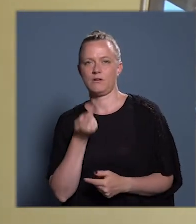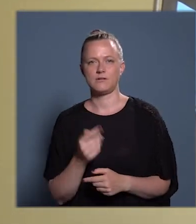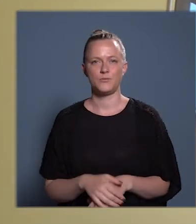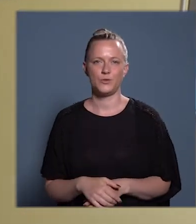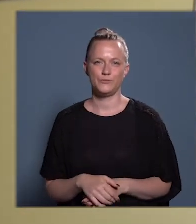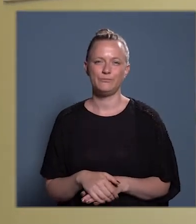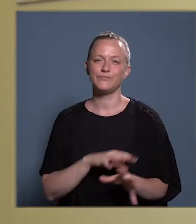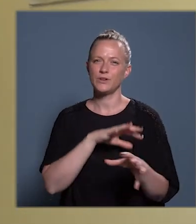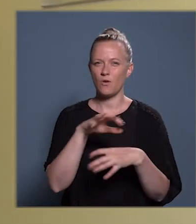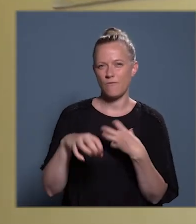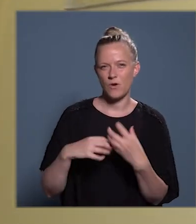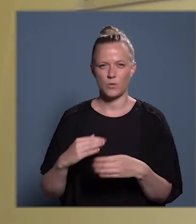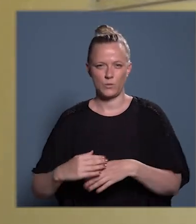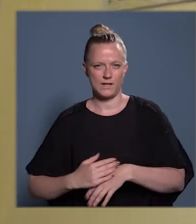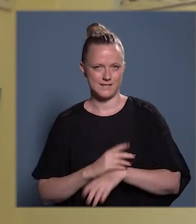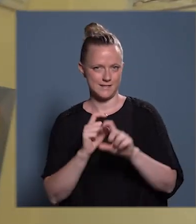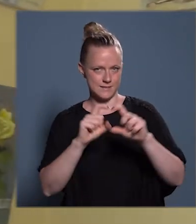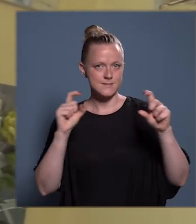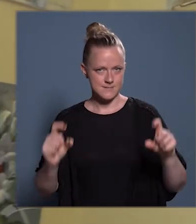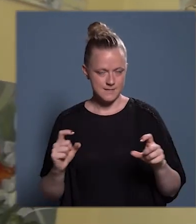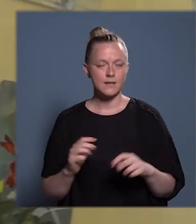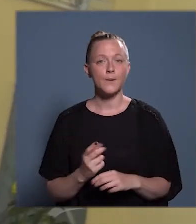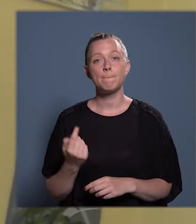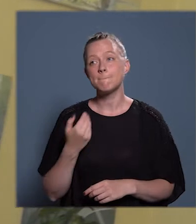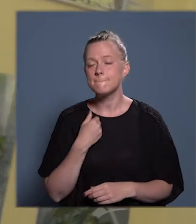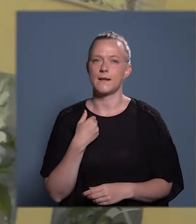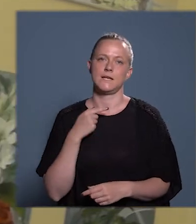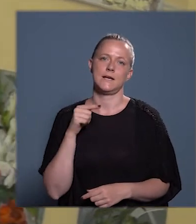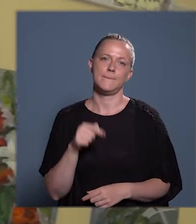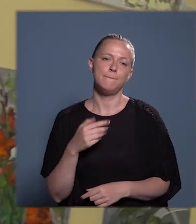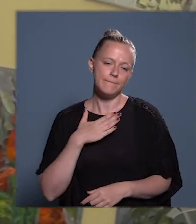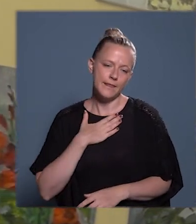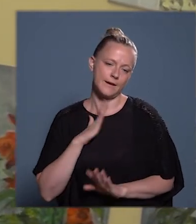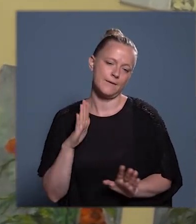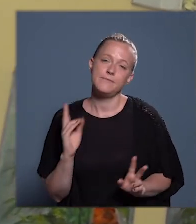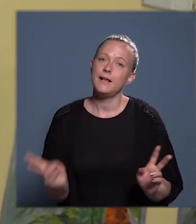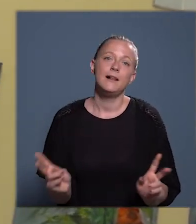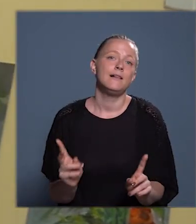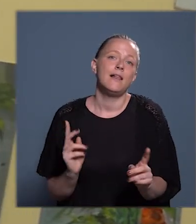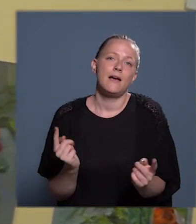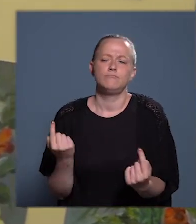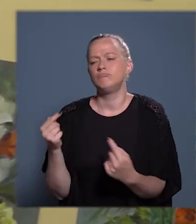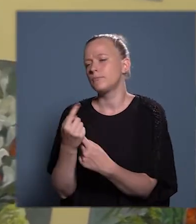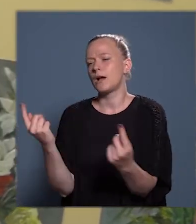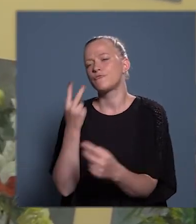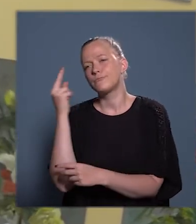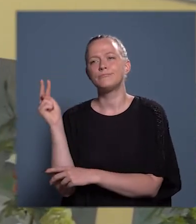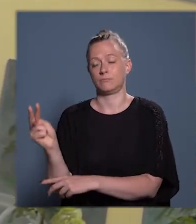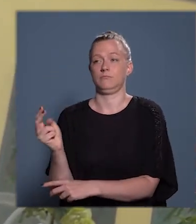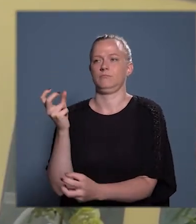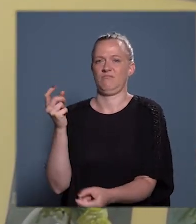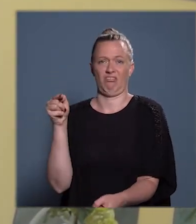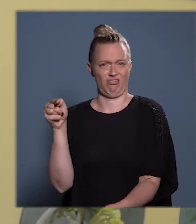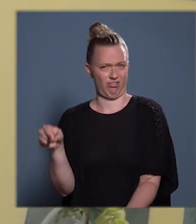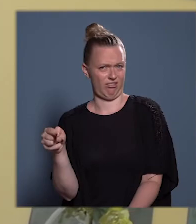kavargó érzések címmel. Nekem, legalábbis nekem, de lehet, hogy ön, ha meglátja, akkor csodálkozik, hogy ezt